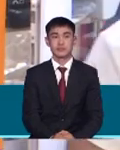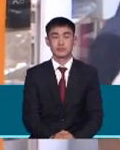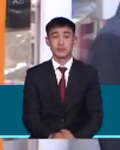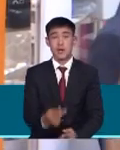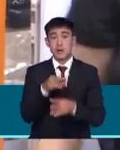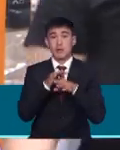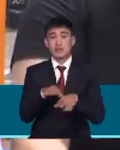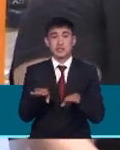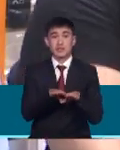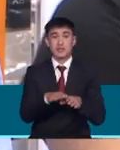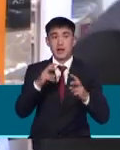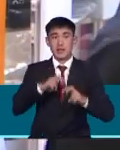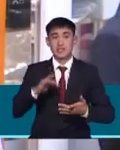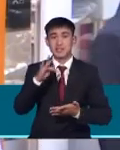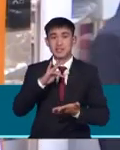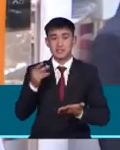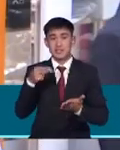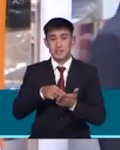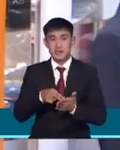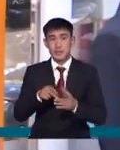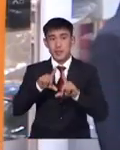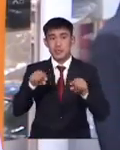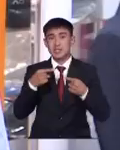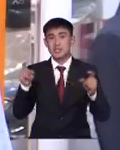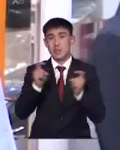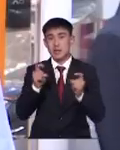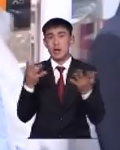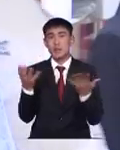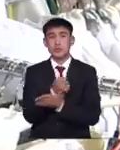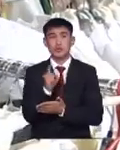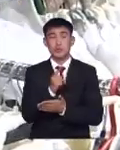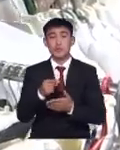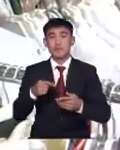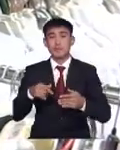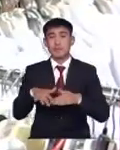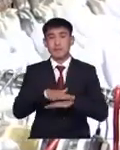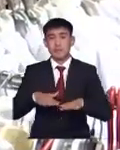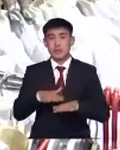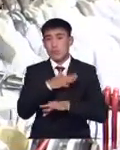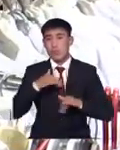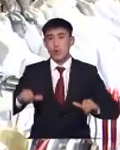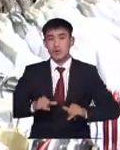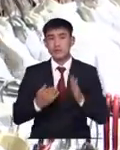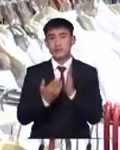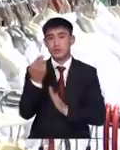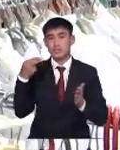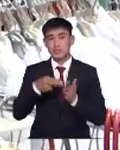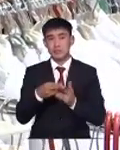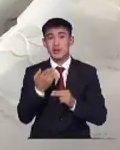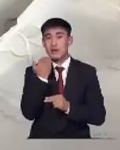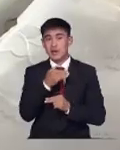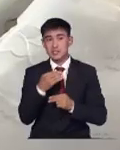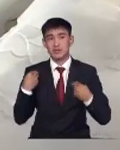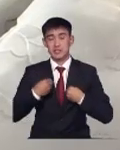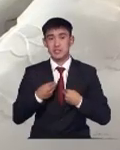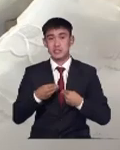Я провела сравнительный анализ цен на школьную форму в различных магазинах и обнаружила, что на рынке предлагают более высокие цены, но при этом качество